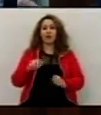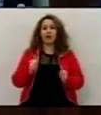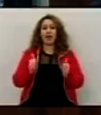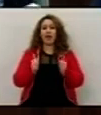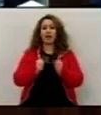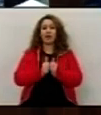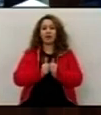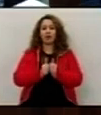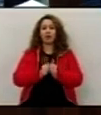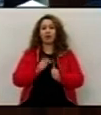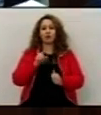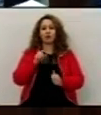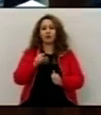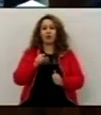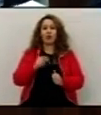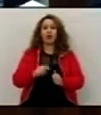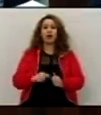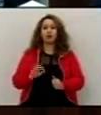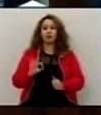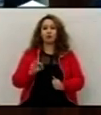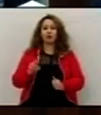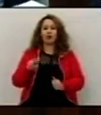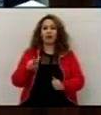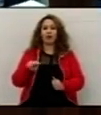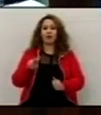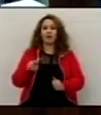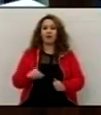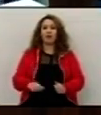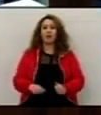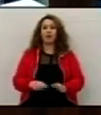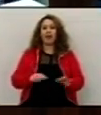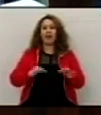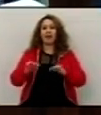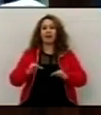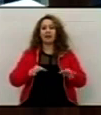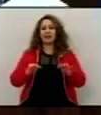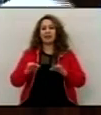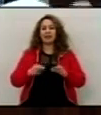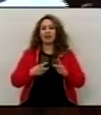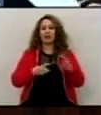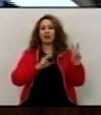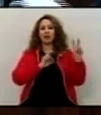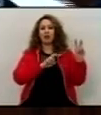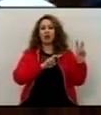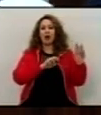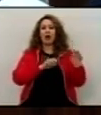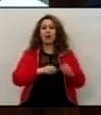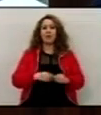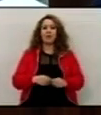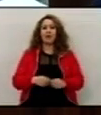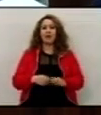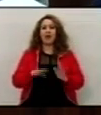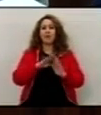هذه الاهتمامات. وبودي باش نذكر باللي مخطط القطاعي الذي اعتمد في